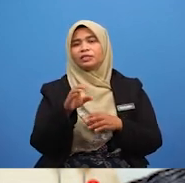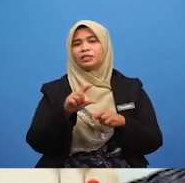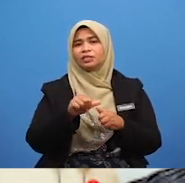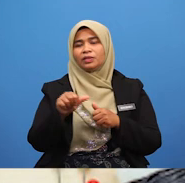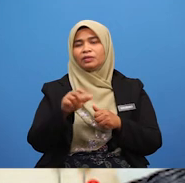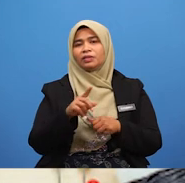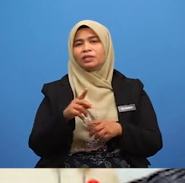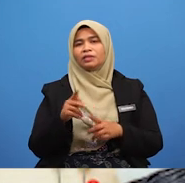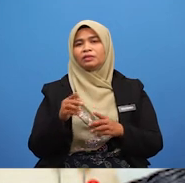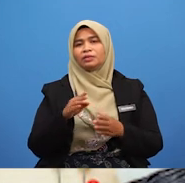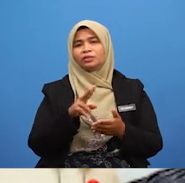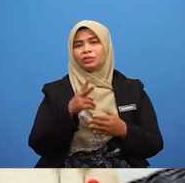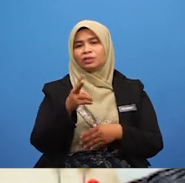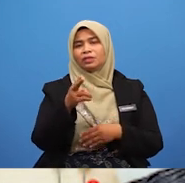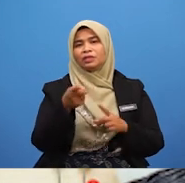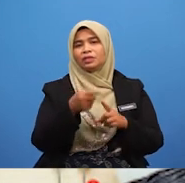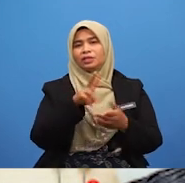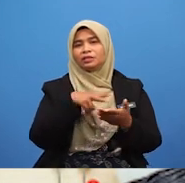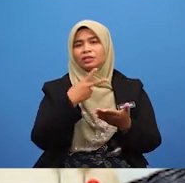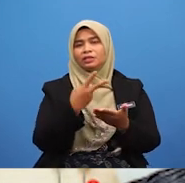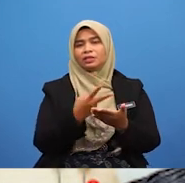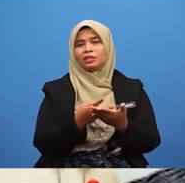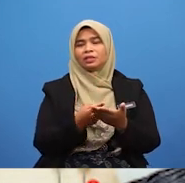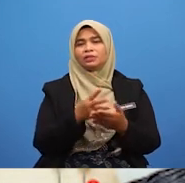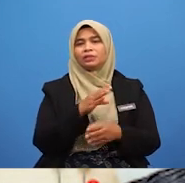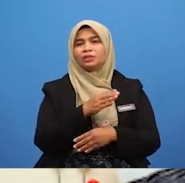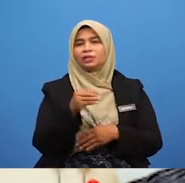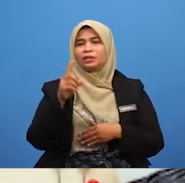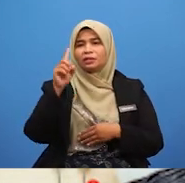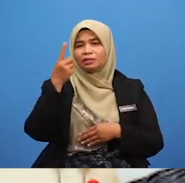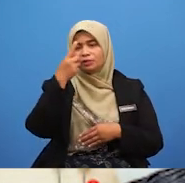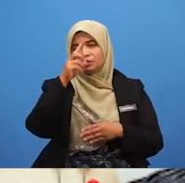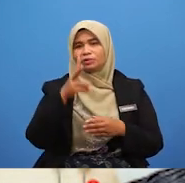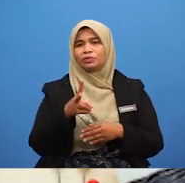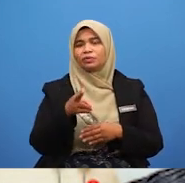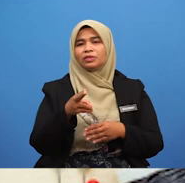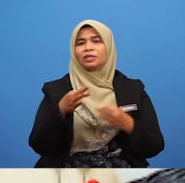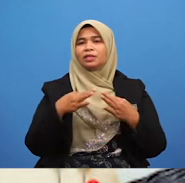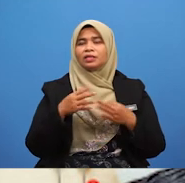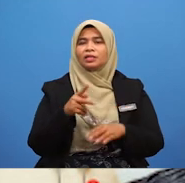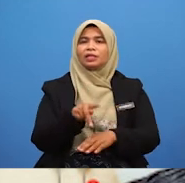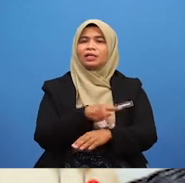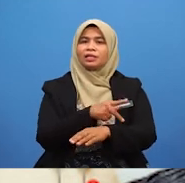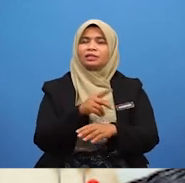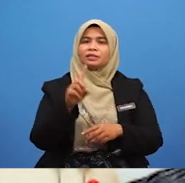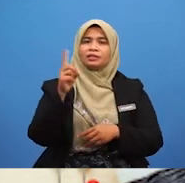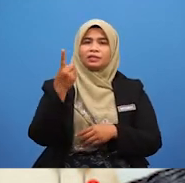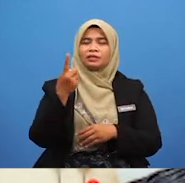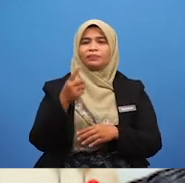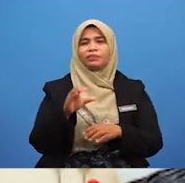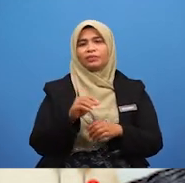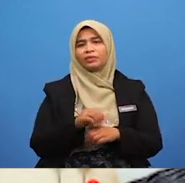daripada gunting terjatuh dan hanya untuk menggunting fabrik sahaja. Elakkan daripada